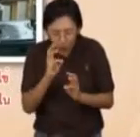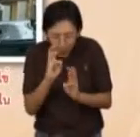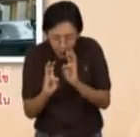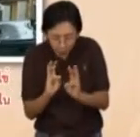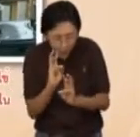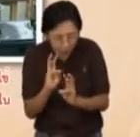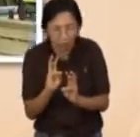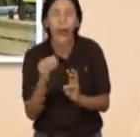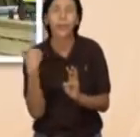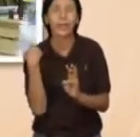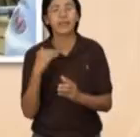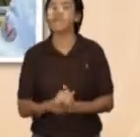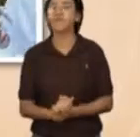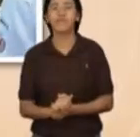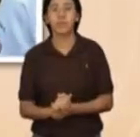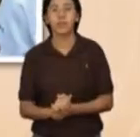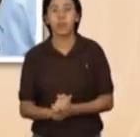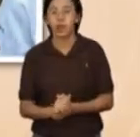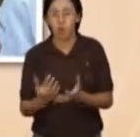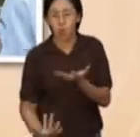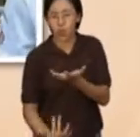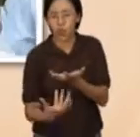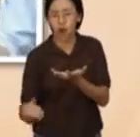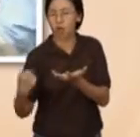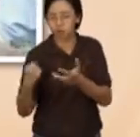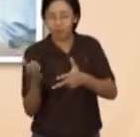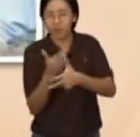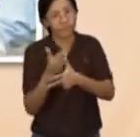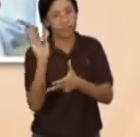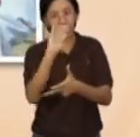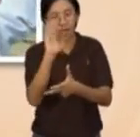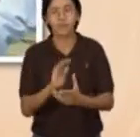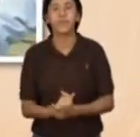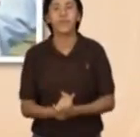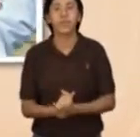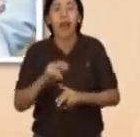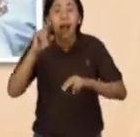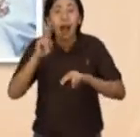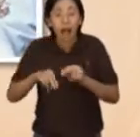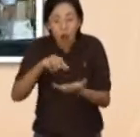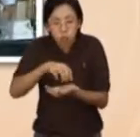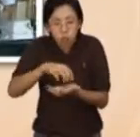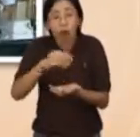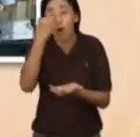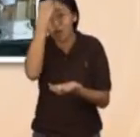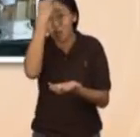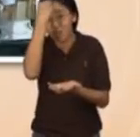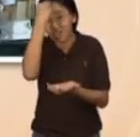ฟองอากาศข้างใน นั่นคือไฟแรงใช่ไหมคะ นั่นคือไฟแรงเกินไปอ าจารย์ค่ะแล้วที่เป็นไข่ตุ๋นแบบญี่ปุ่นนะคะ ไข่ตุ๋นญี่ปุ่น